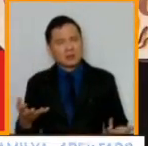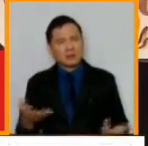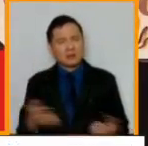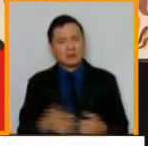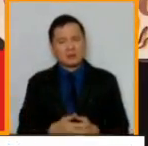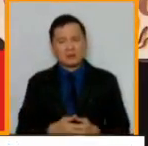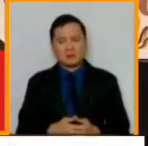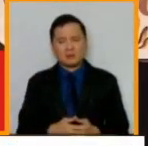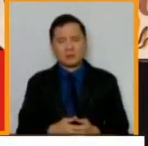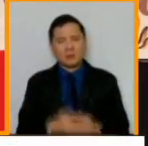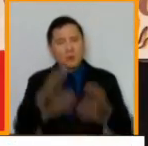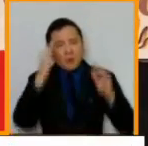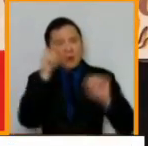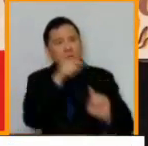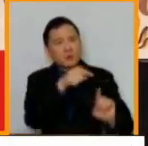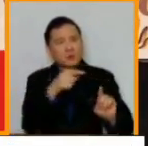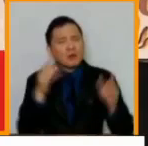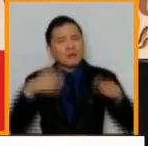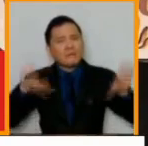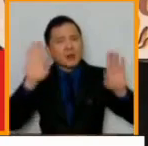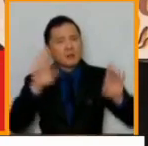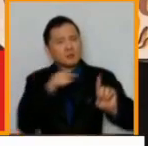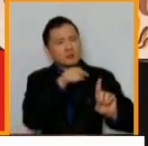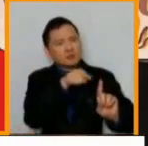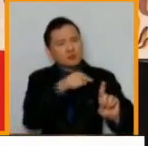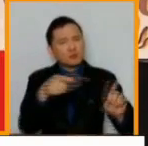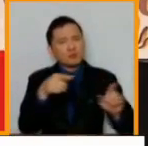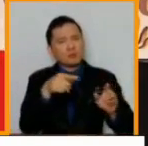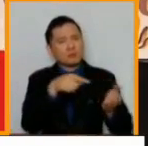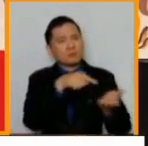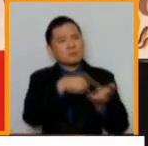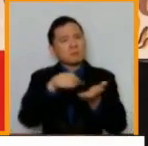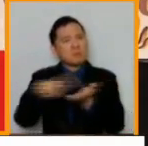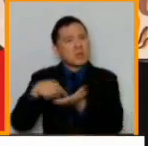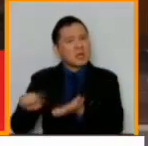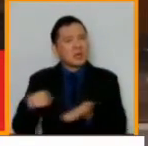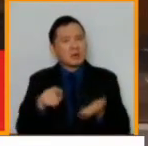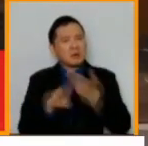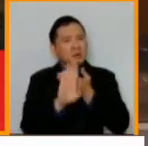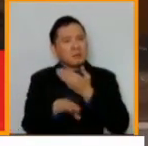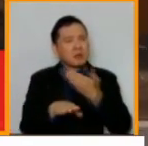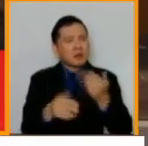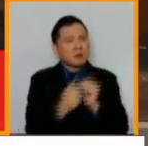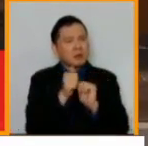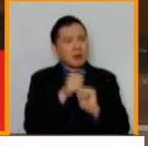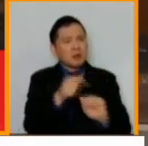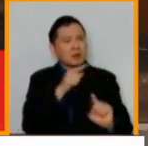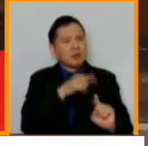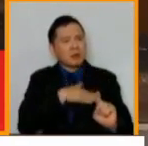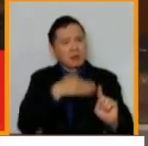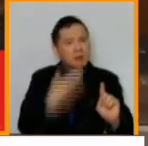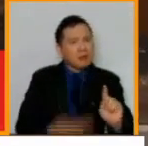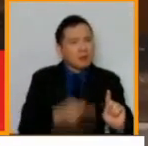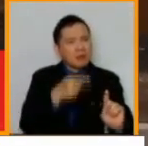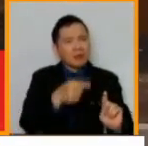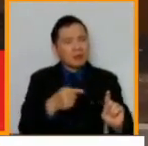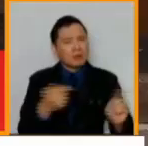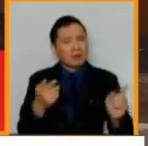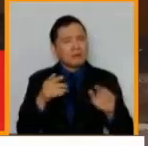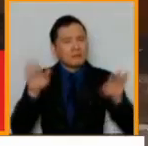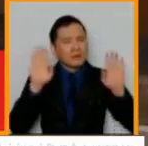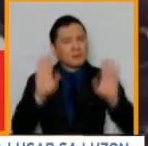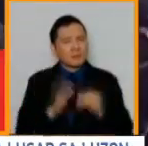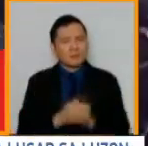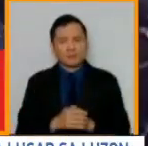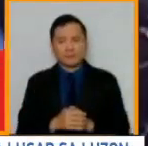ka na lang po and pagbayaran mo po yung mga kasalanan ginawa mo sa ibang tao. Naipagbigay alam na may-ari ang insidente sa barangay